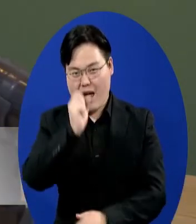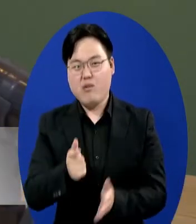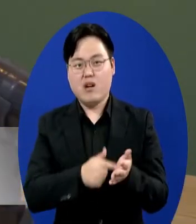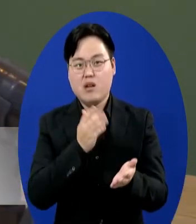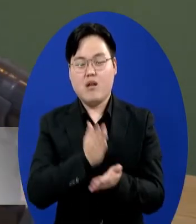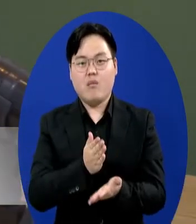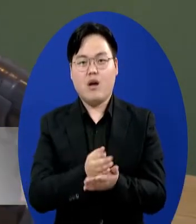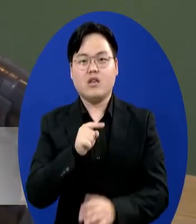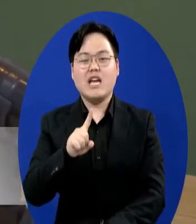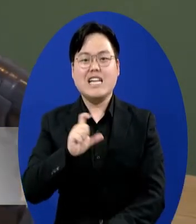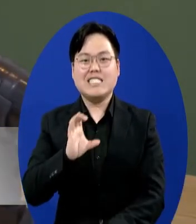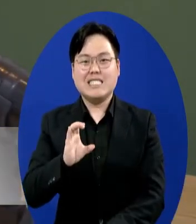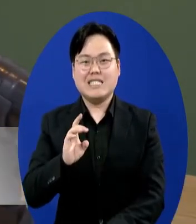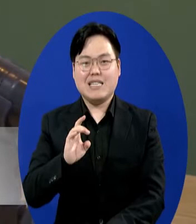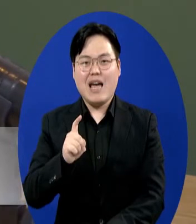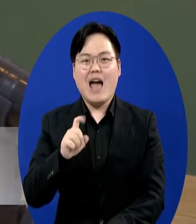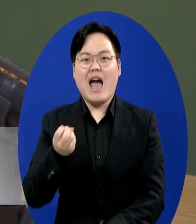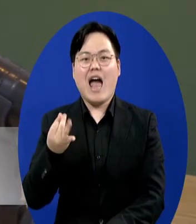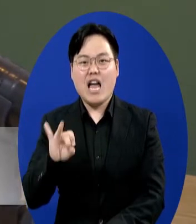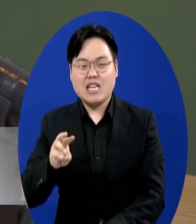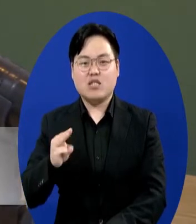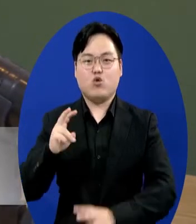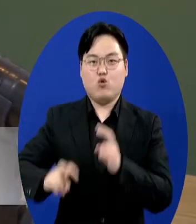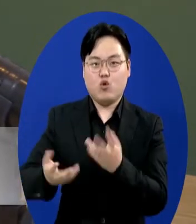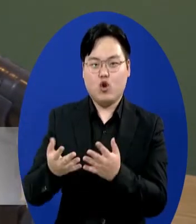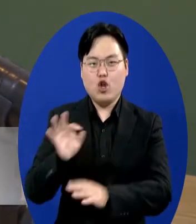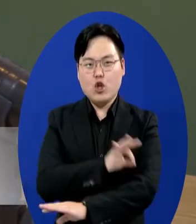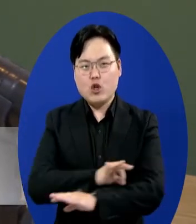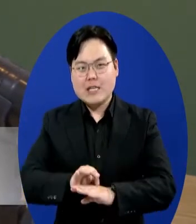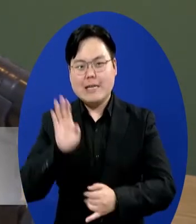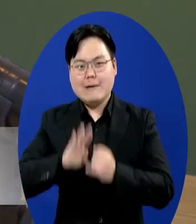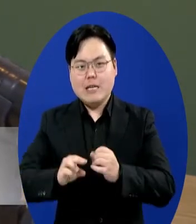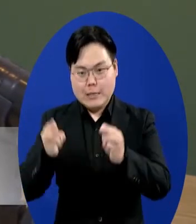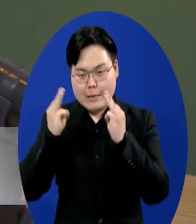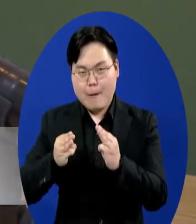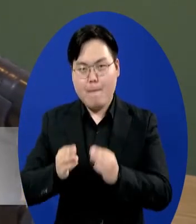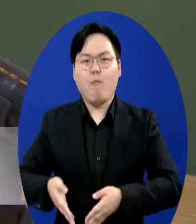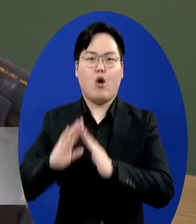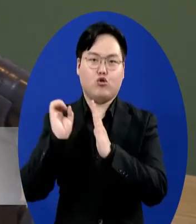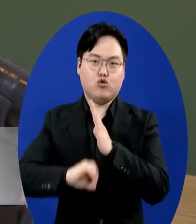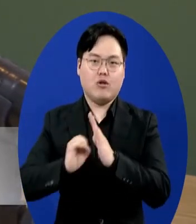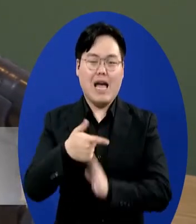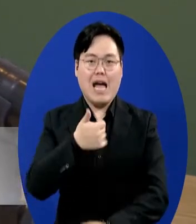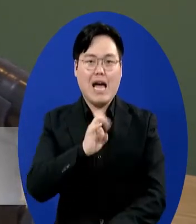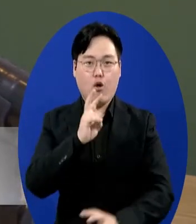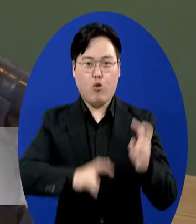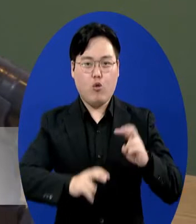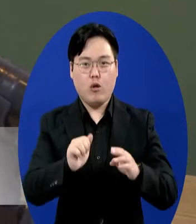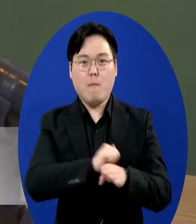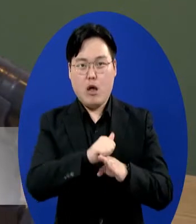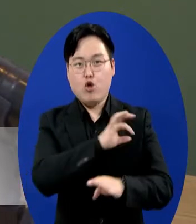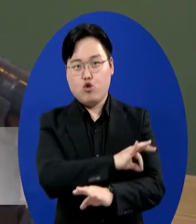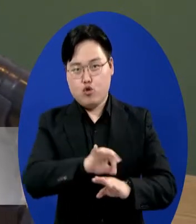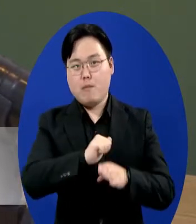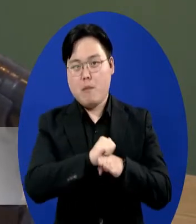хайлах үйлдвэрээ бол төслөө эцэслэл шийдвэр гаргаад байгуулах хэрэгтэй. Гангийн үйлдвэр дээр угаасаа бэлэн байгаа төсөл юм чинь тэрийг